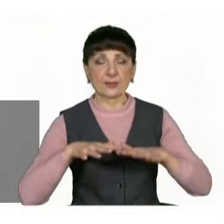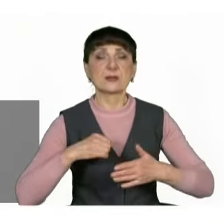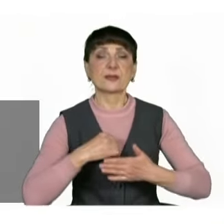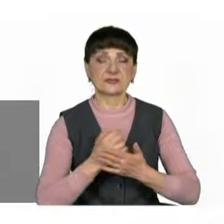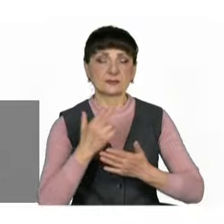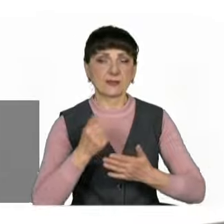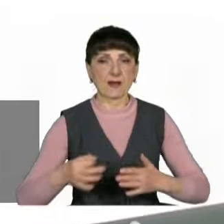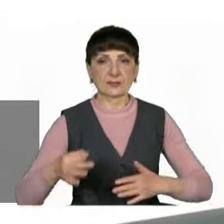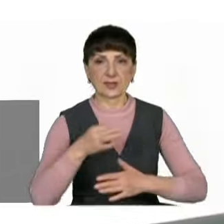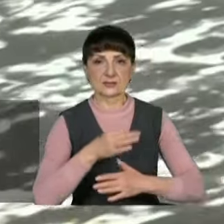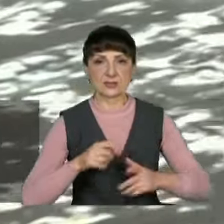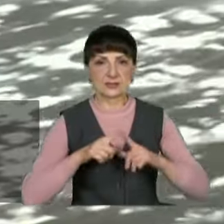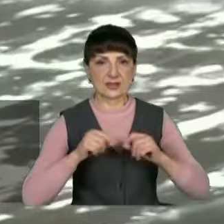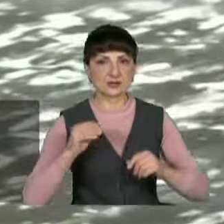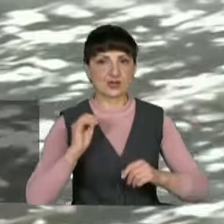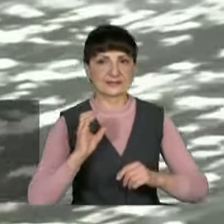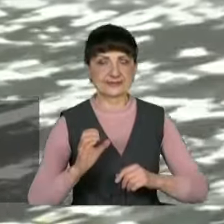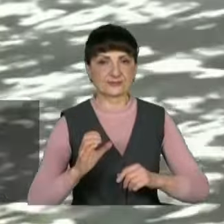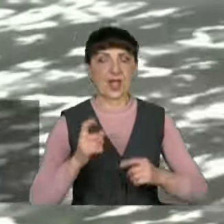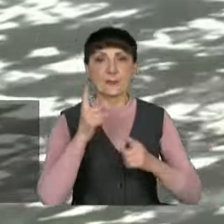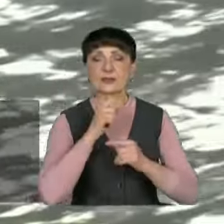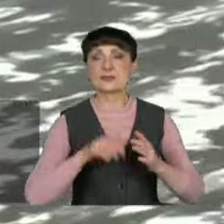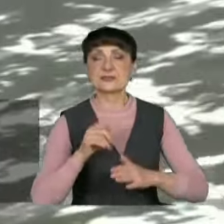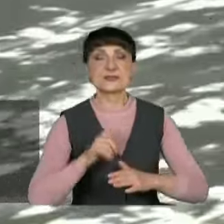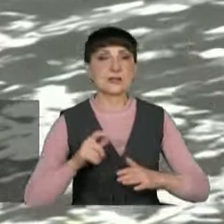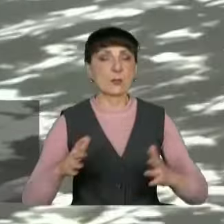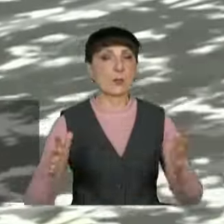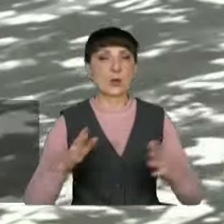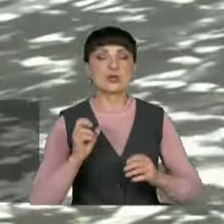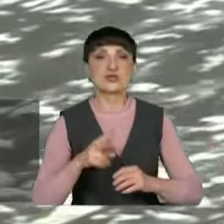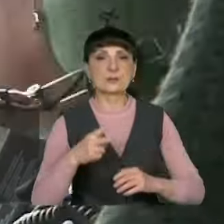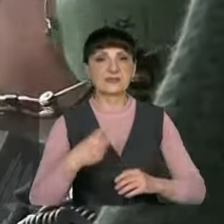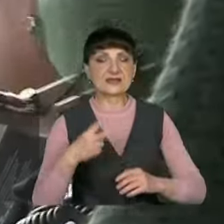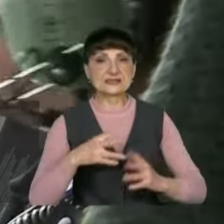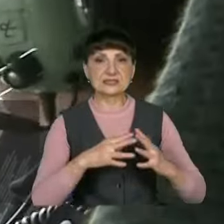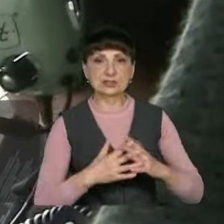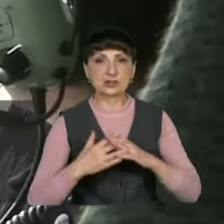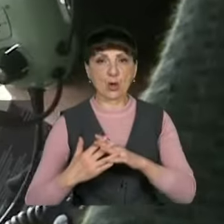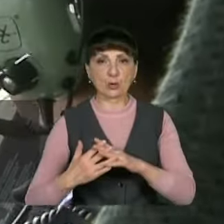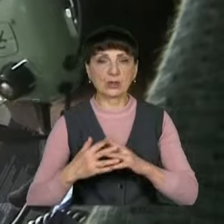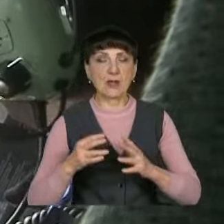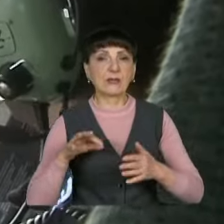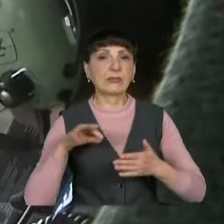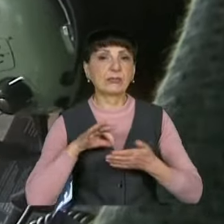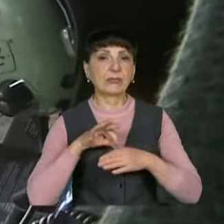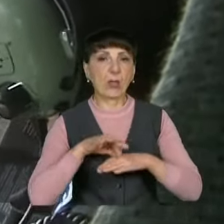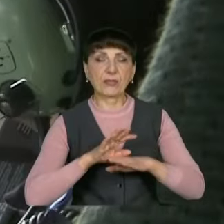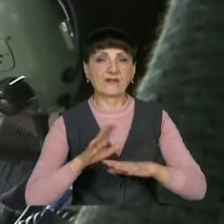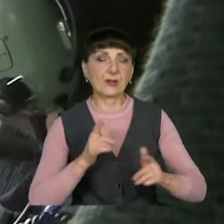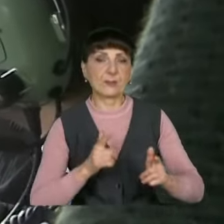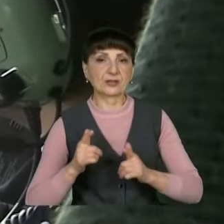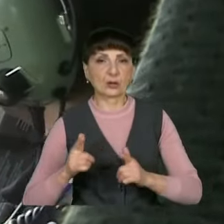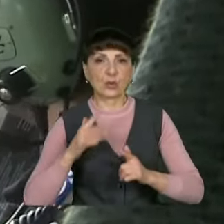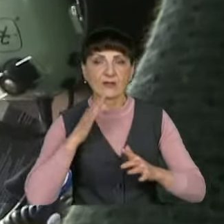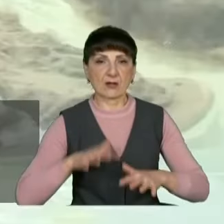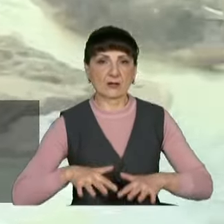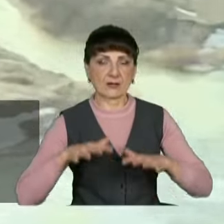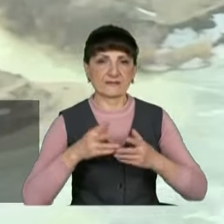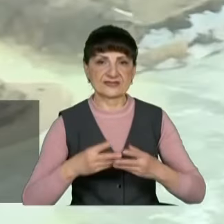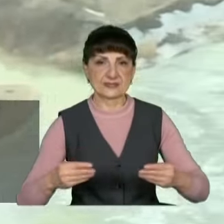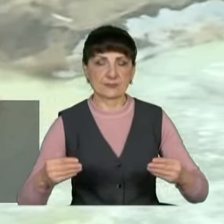в областном департаменте ПЧС. По данным специалистов, больше чем в 20 селах региона не провели подготовку к паводкоопасному